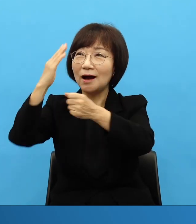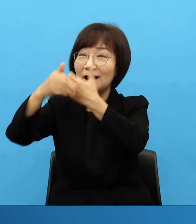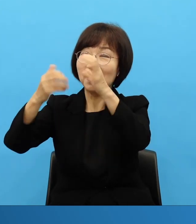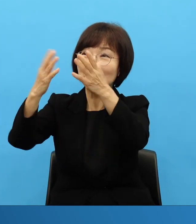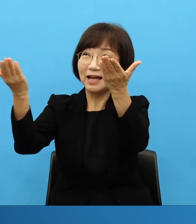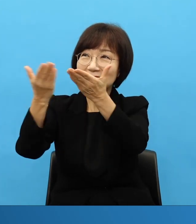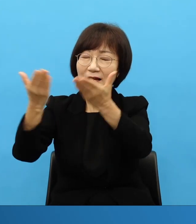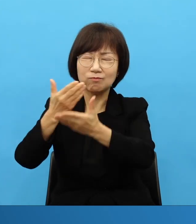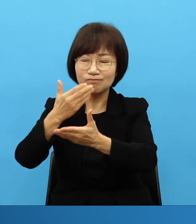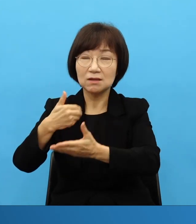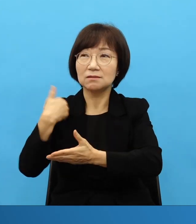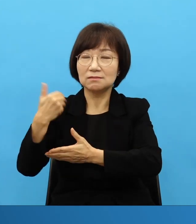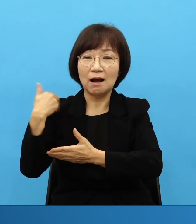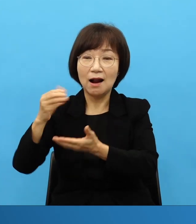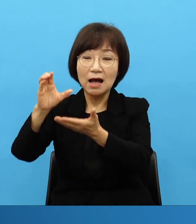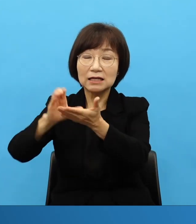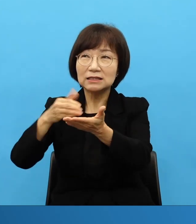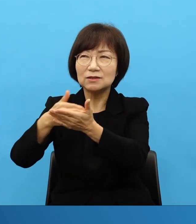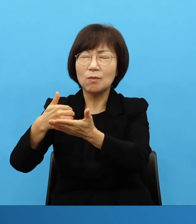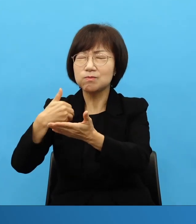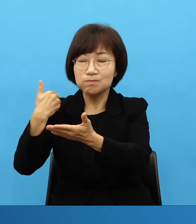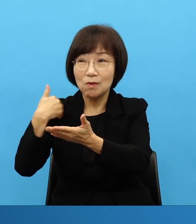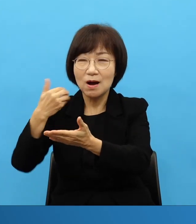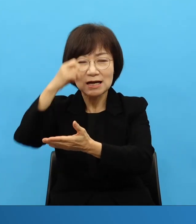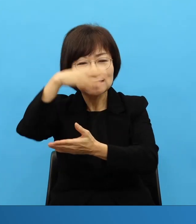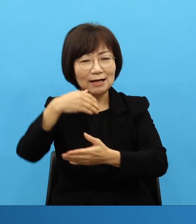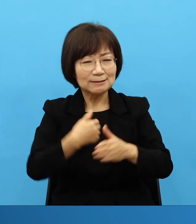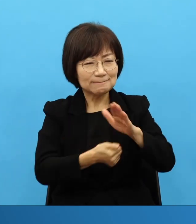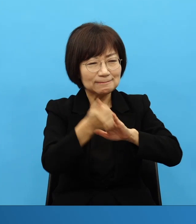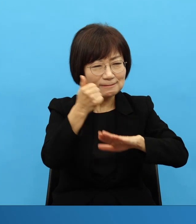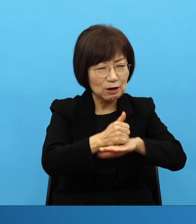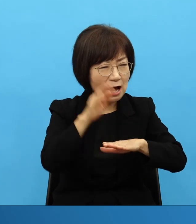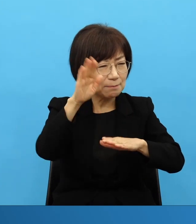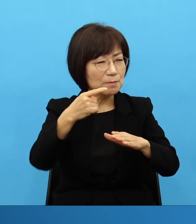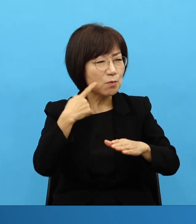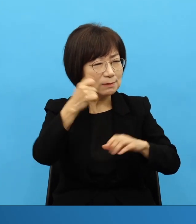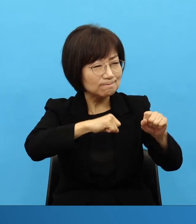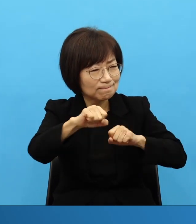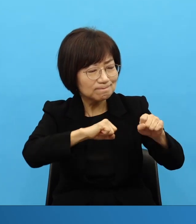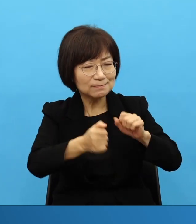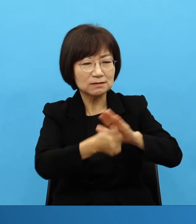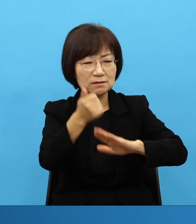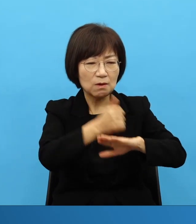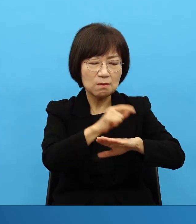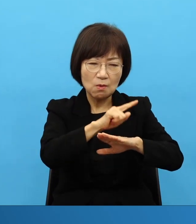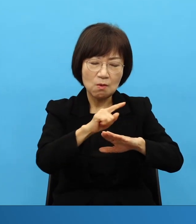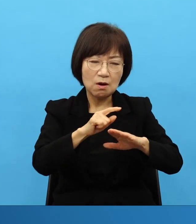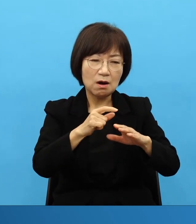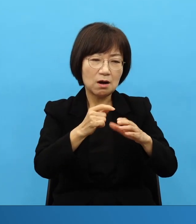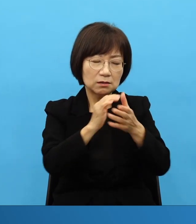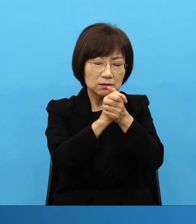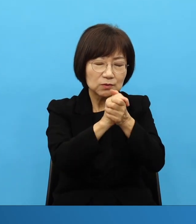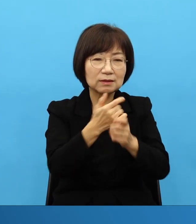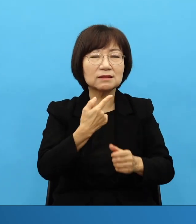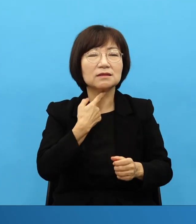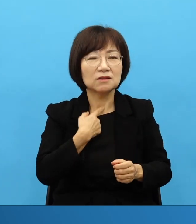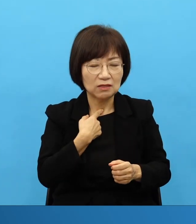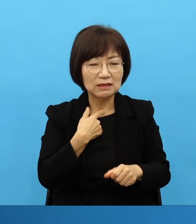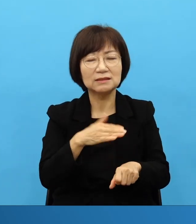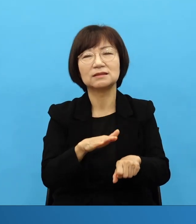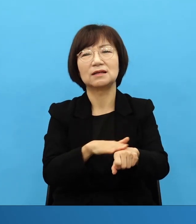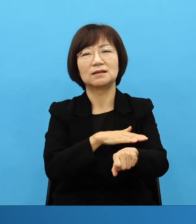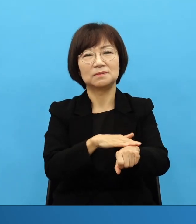뭔지, 그리스도가 뭔지 성경 하나도 모르면서 I didn't even know about any of the blessings that pertain to God's kingdom, the throne or Christ.